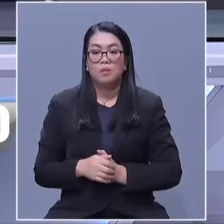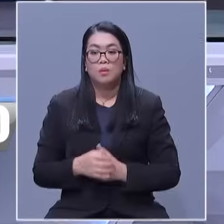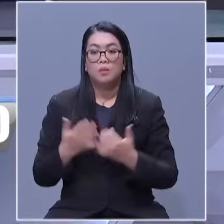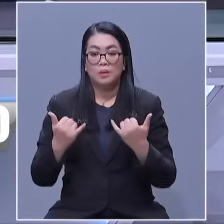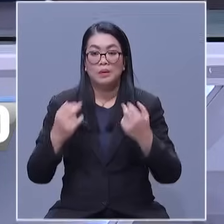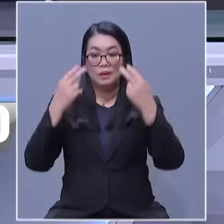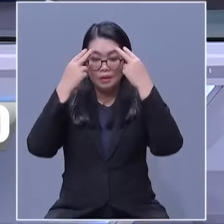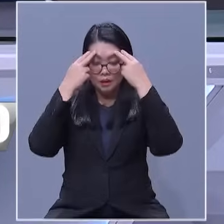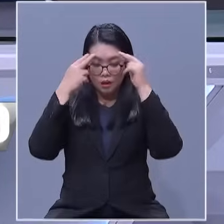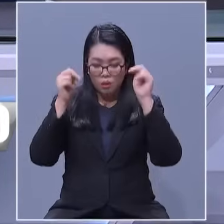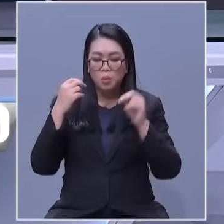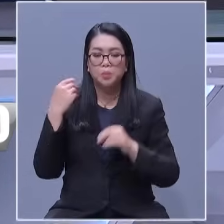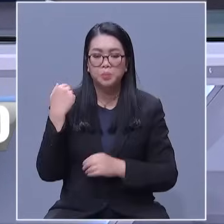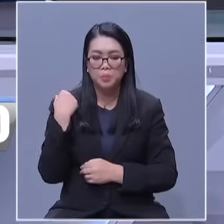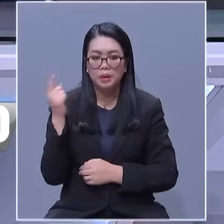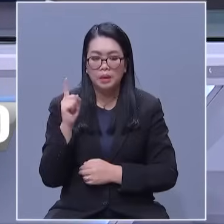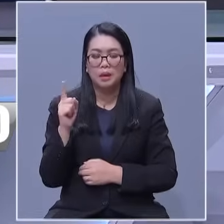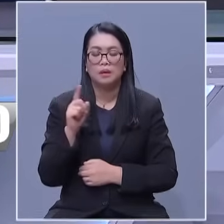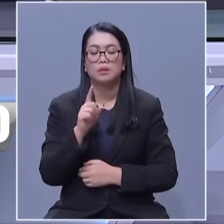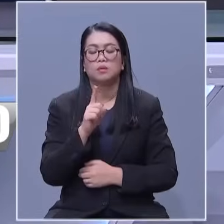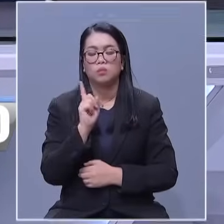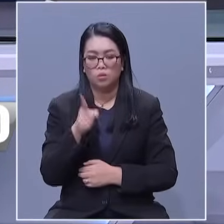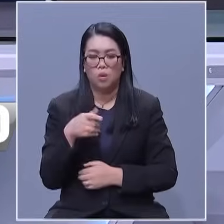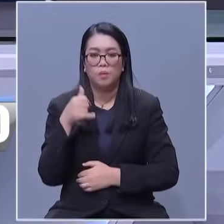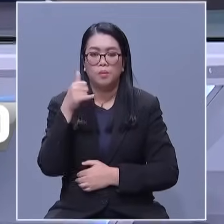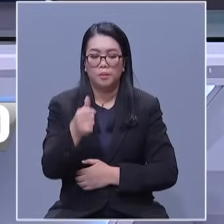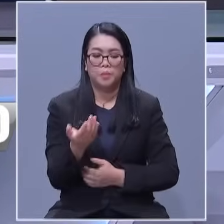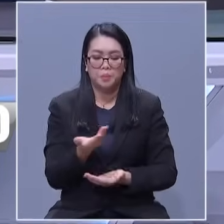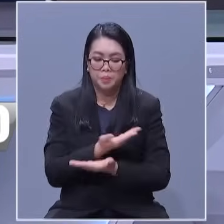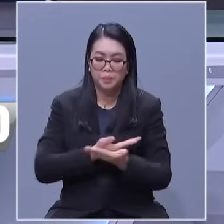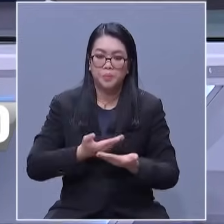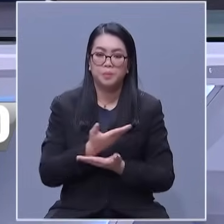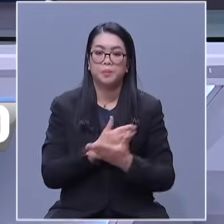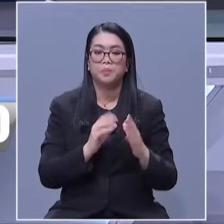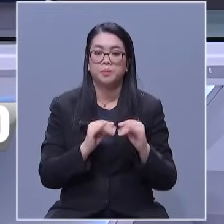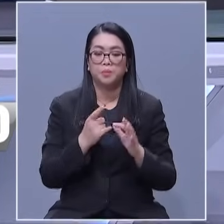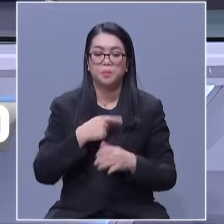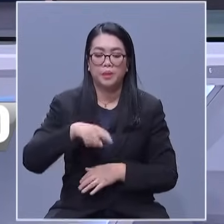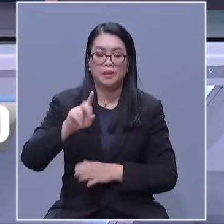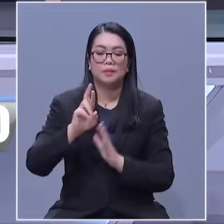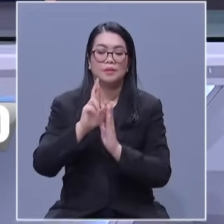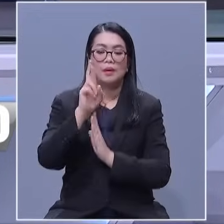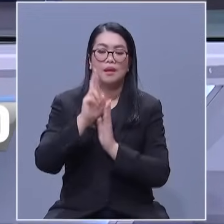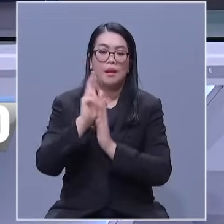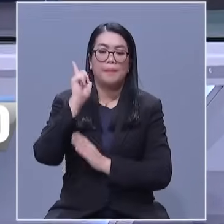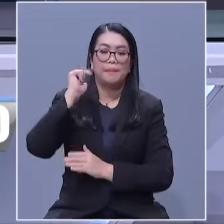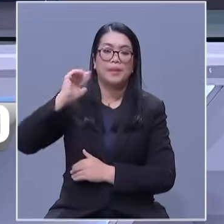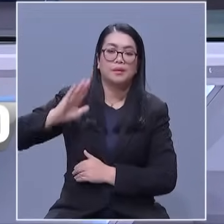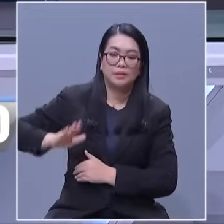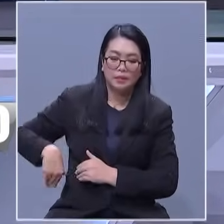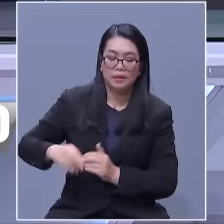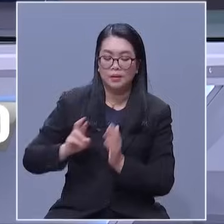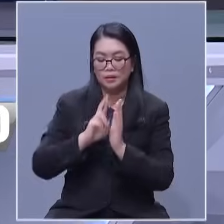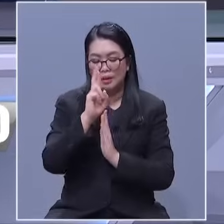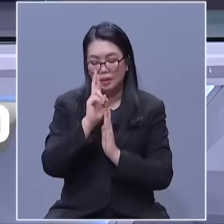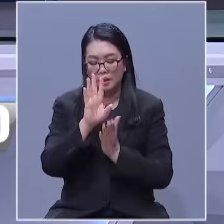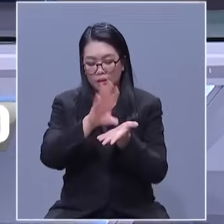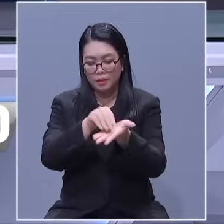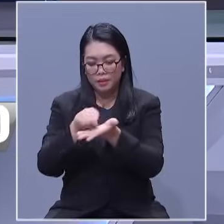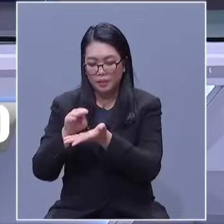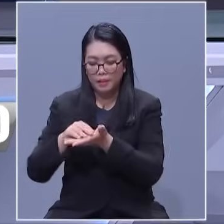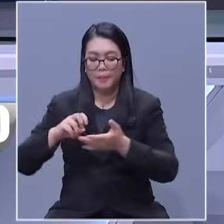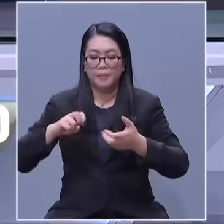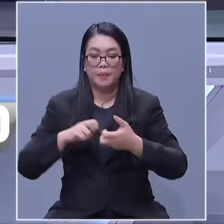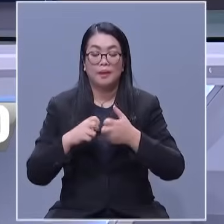รษฐาเองมีภารกิจพร้อมกับครม.นะครับเดินทางไปอำเภอแม่สายนะครับที่เชียงรายเพื่อรับฟังปัญหาในพื้น